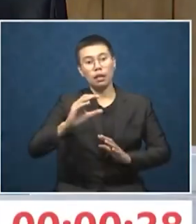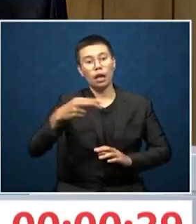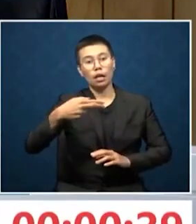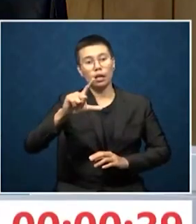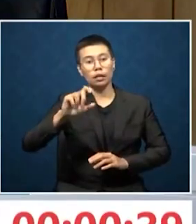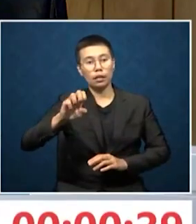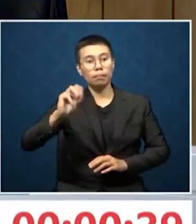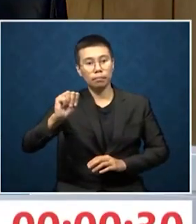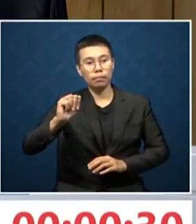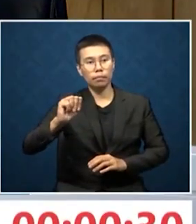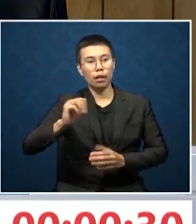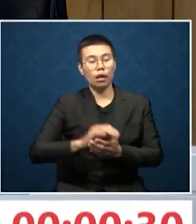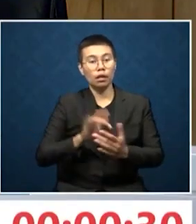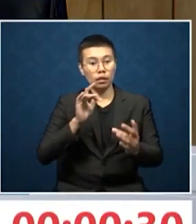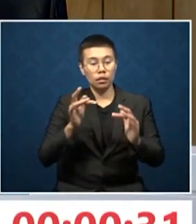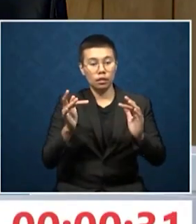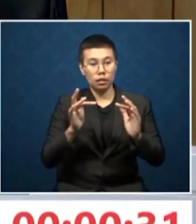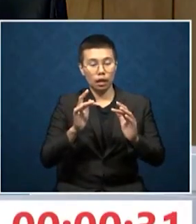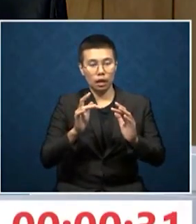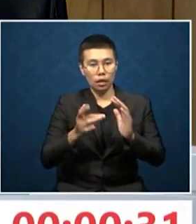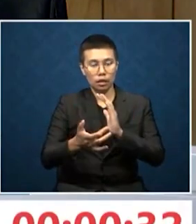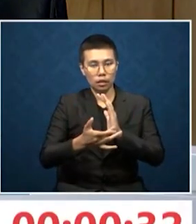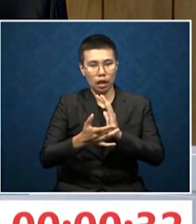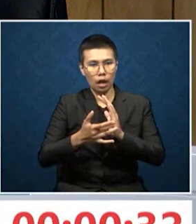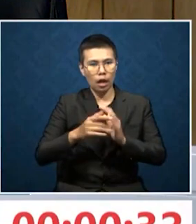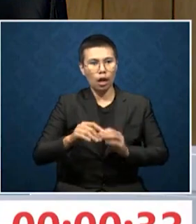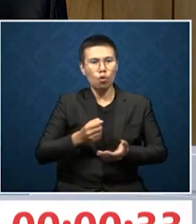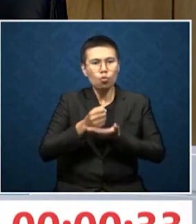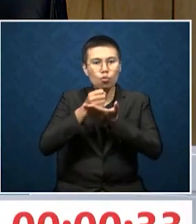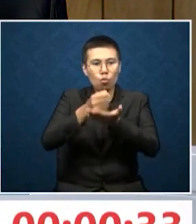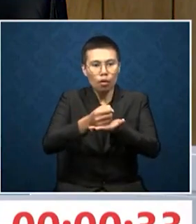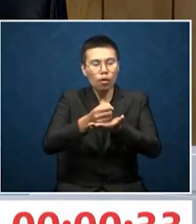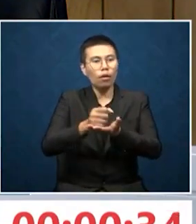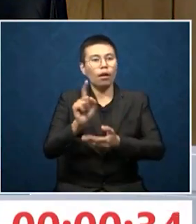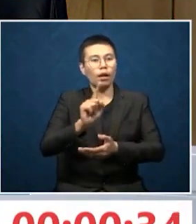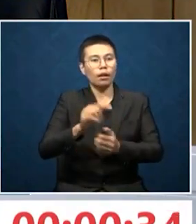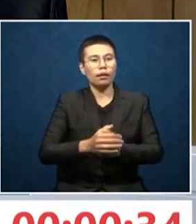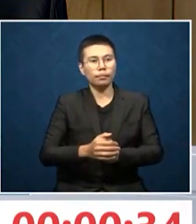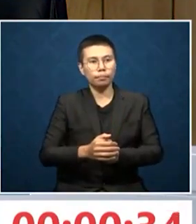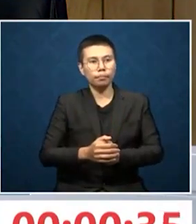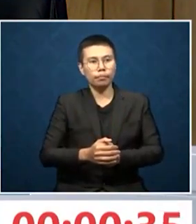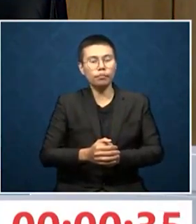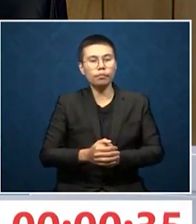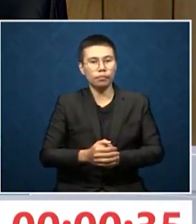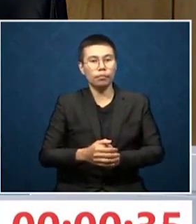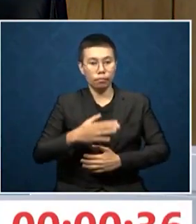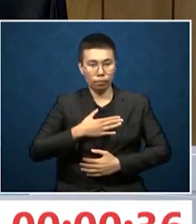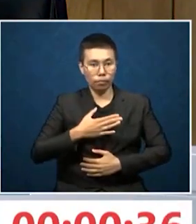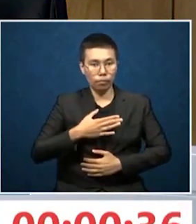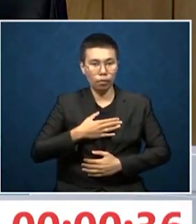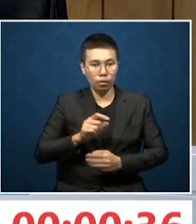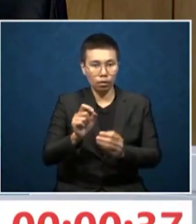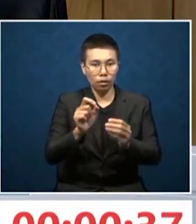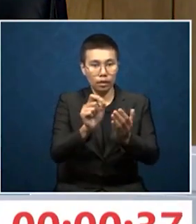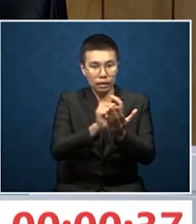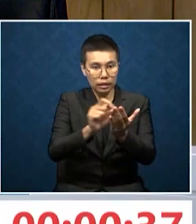ด้านนายสรณะบุญใบชัยพฤกษ์ประธานกสทช.ตอบสั้นๆว่ากราบขอบคุณกัลยาณมิตรและผมเองมีกั